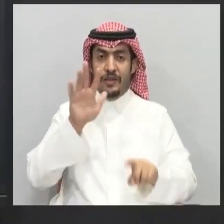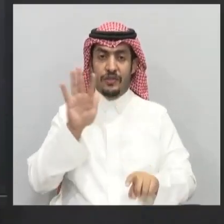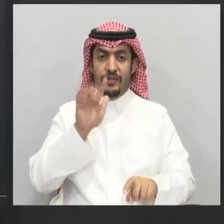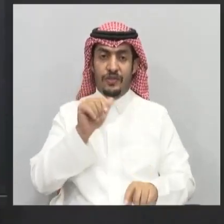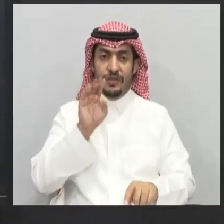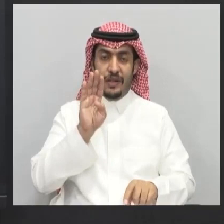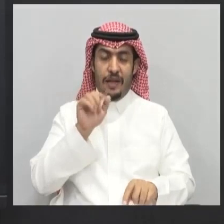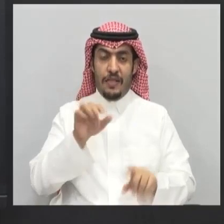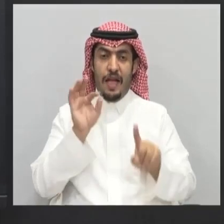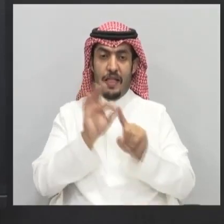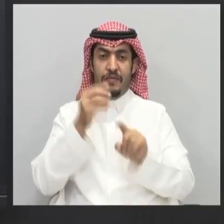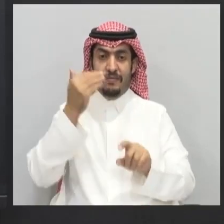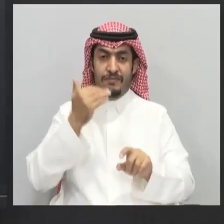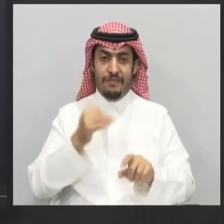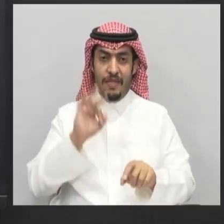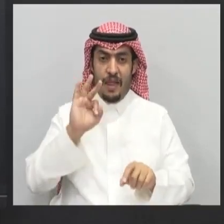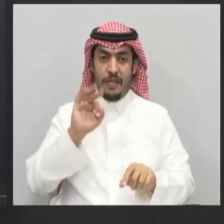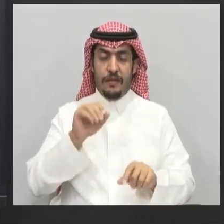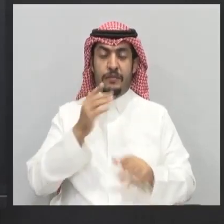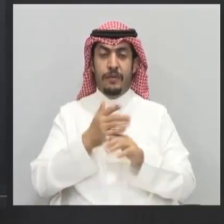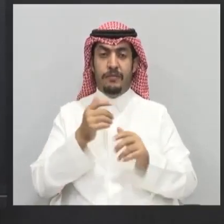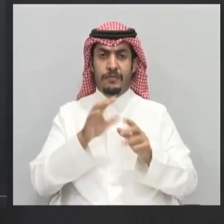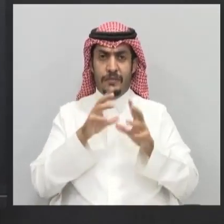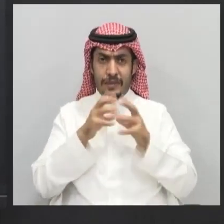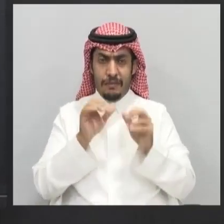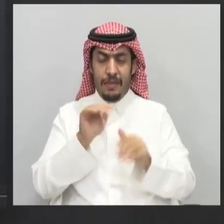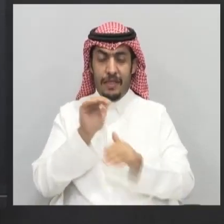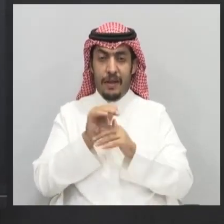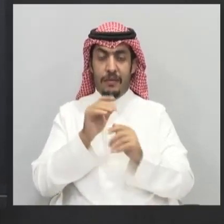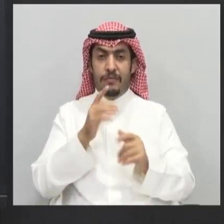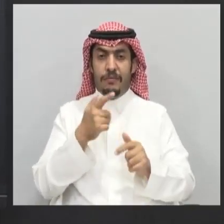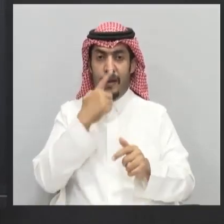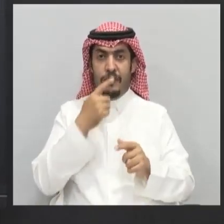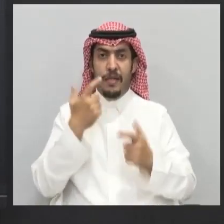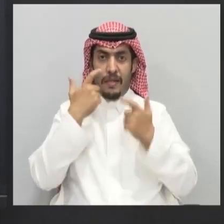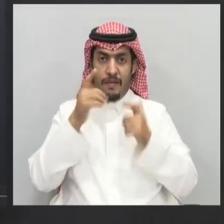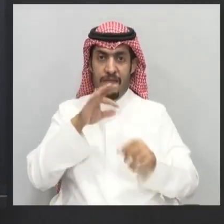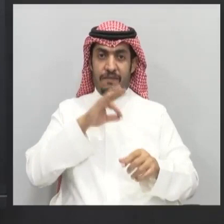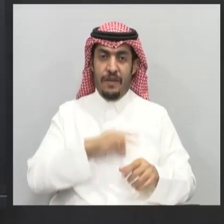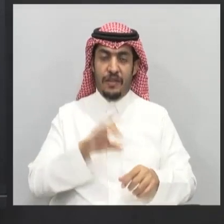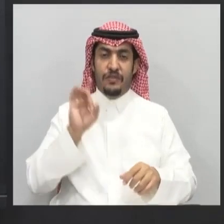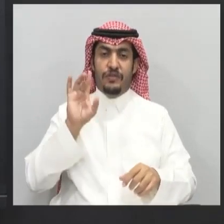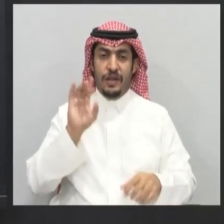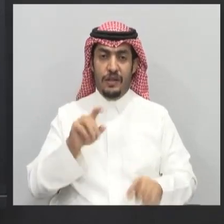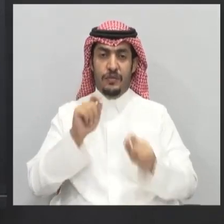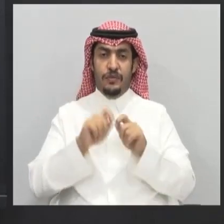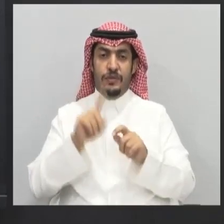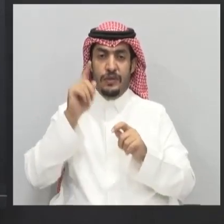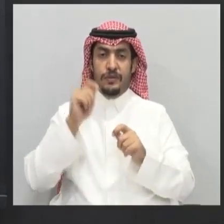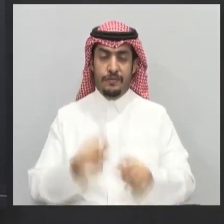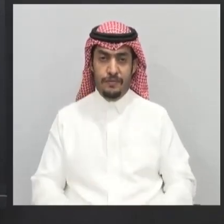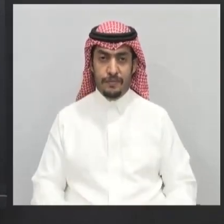الشرك فهذه هي الاهداف الثلاثه الذي نريد ان نخرج من درسنا وننتفع من هذا الدرس باذن الله سبحانه